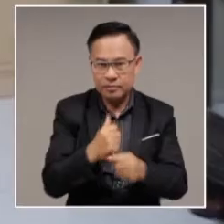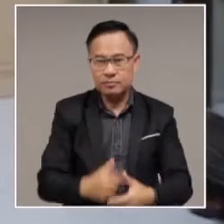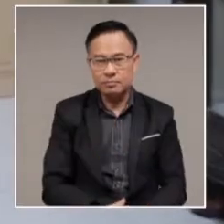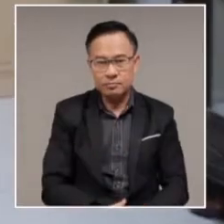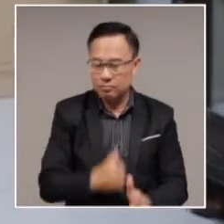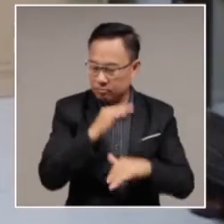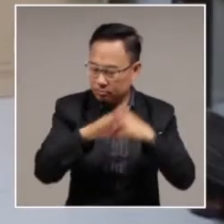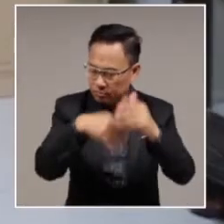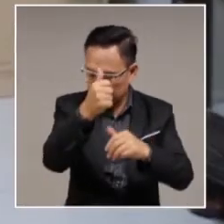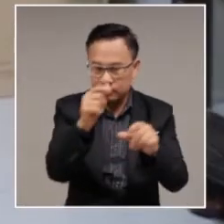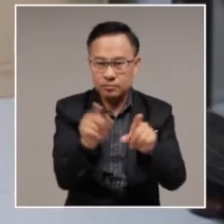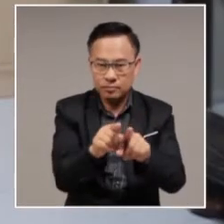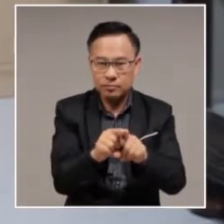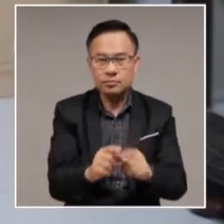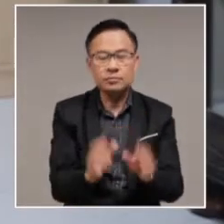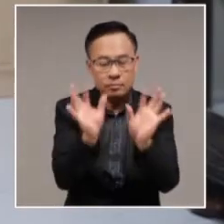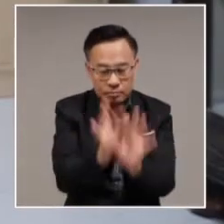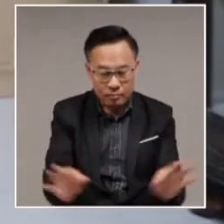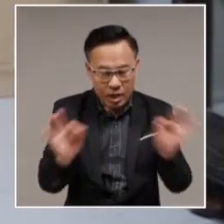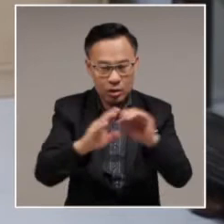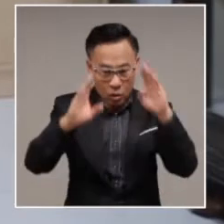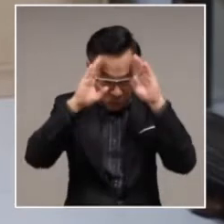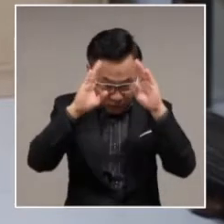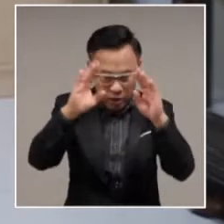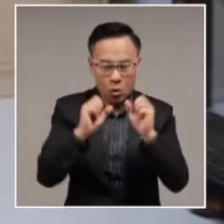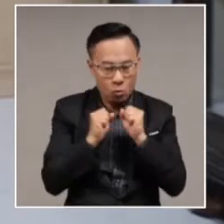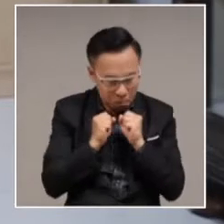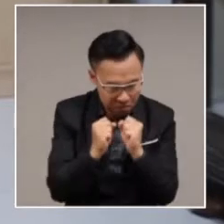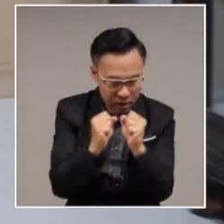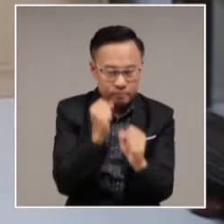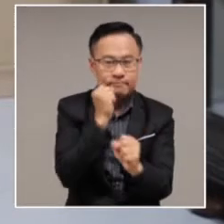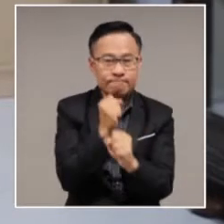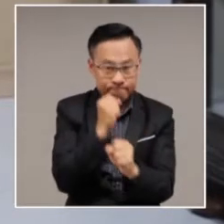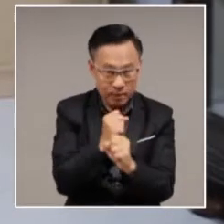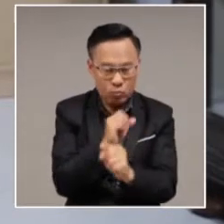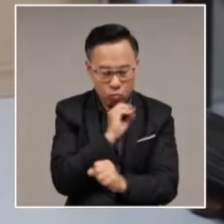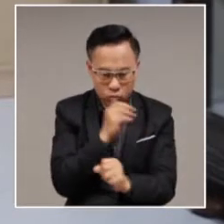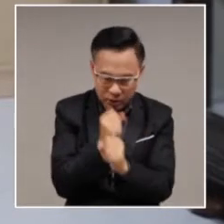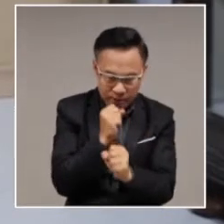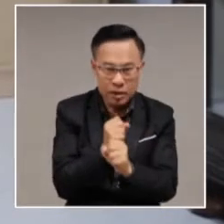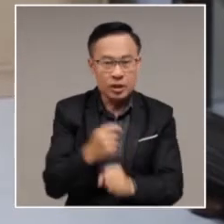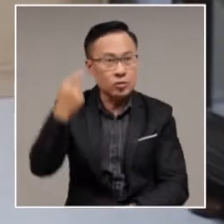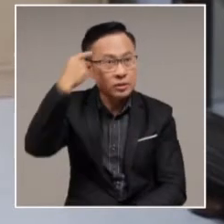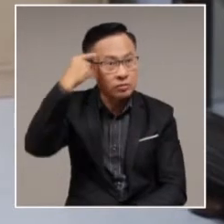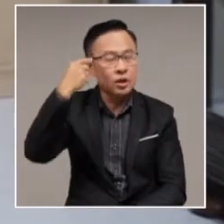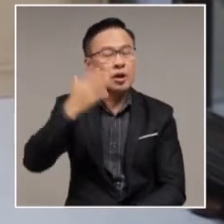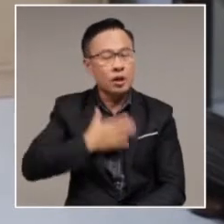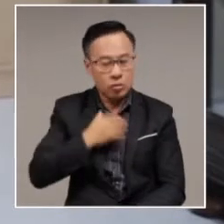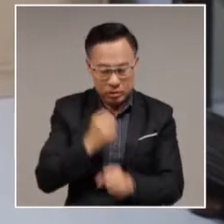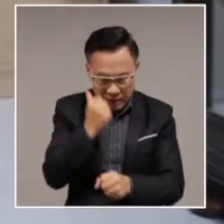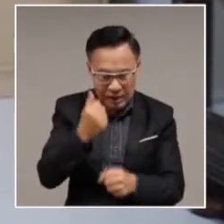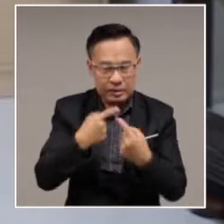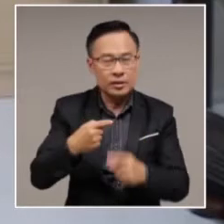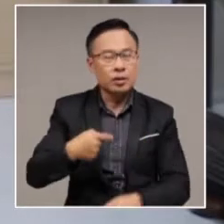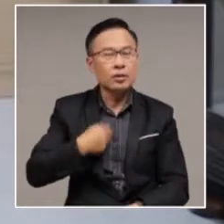สุดท้ายมันก็ทำได้สำเร็จได้เหมือนกันอยู่ที่ความตั้งใจและความพยายามว่าเพื่อคุณมองว่าทำได้มันจะทำ